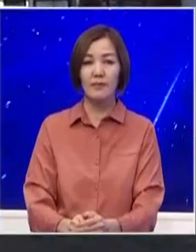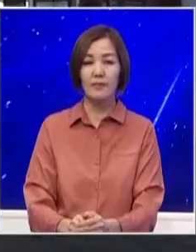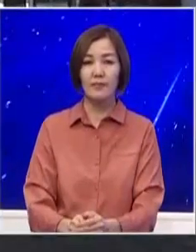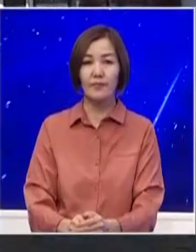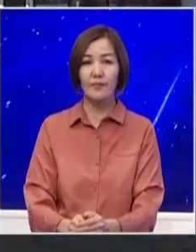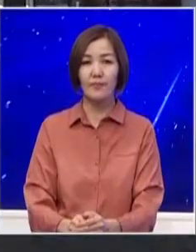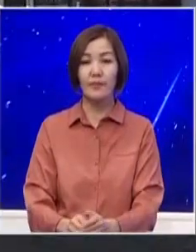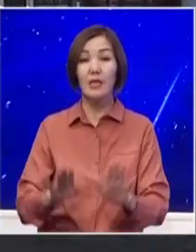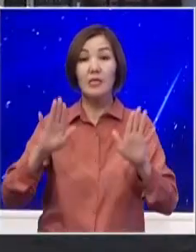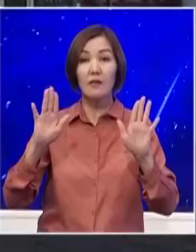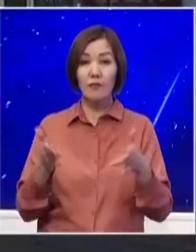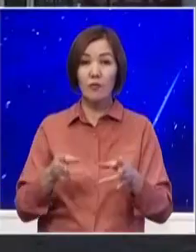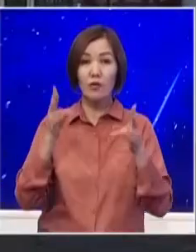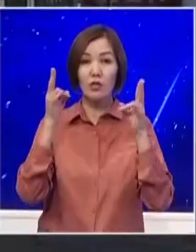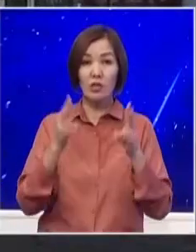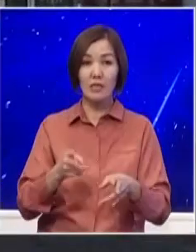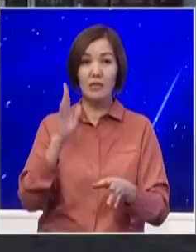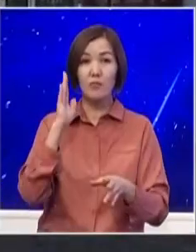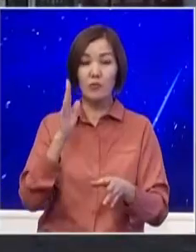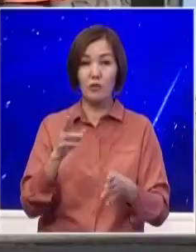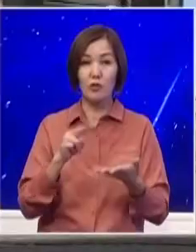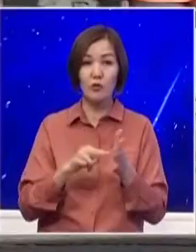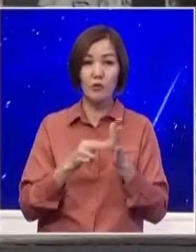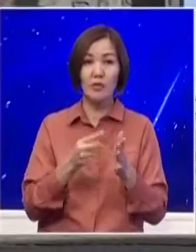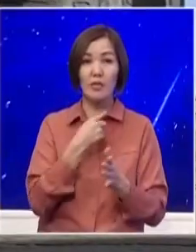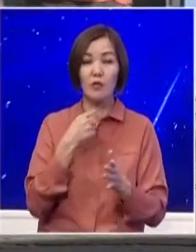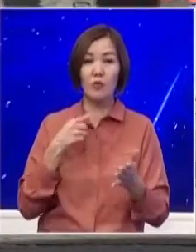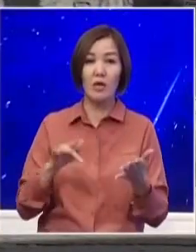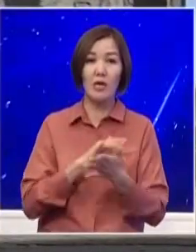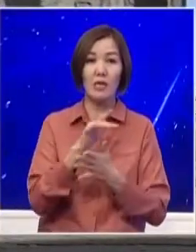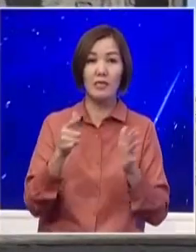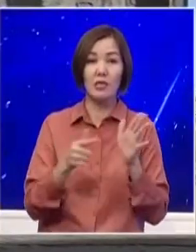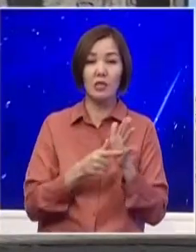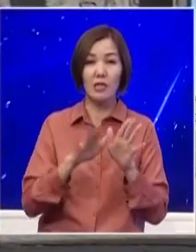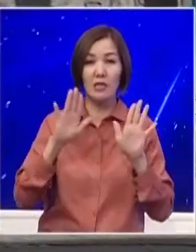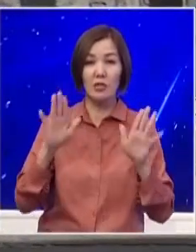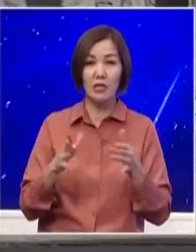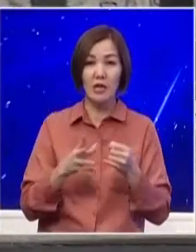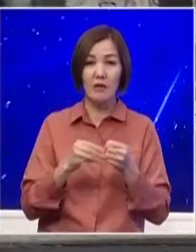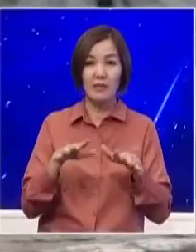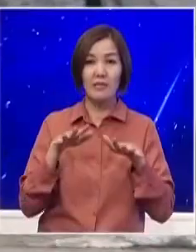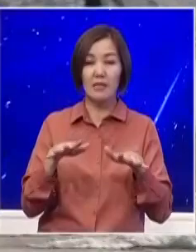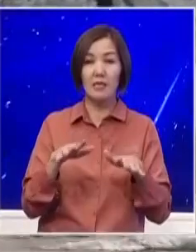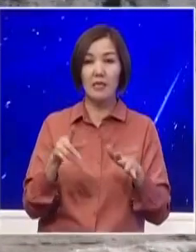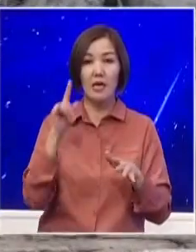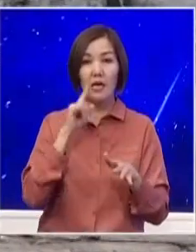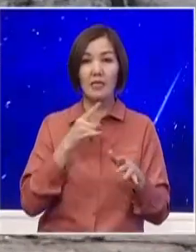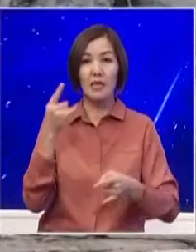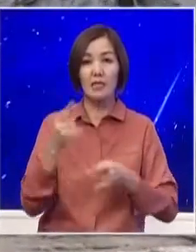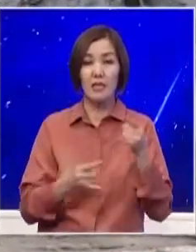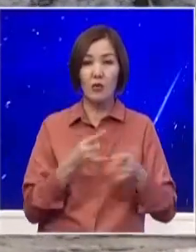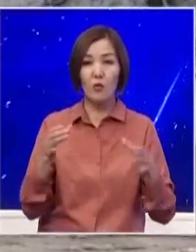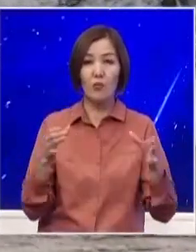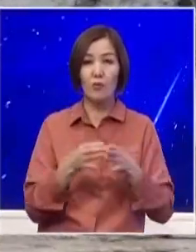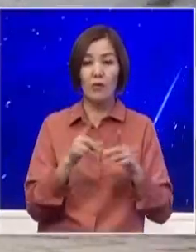Құдай бетін аулат қылсын. Оқу жаттығу жоспарына сәйкес Талдықорған қаласында 7 балдық жер сілкінісі салдарынан Қазақ Телеком акционерлік